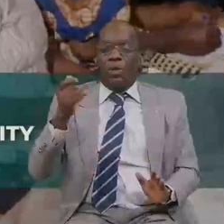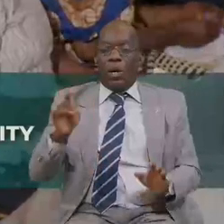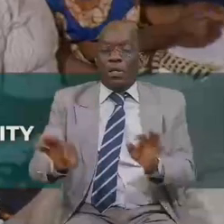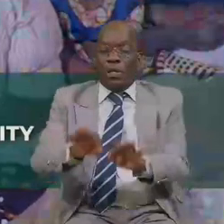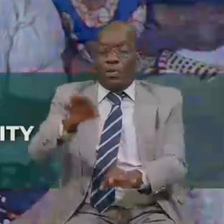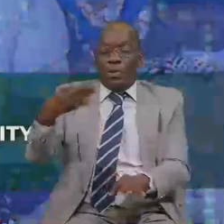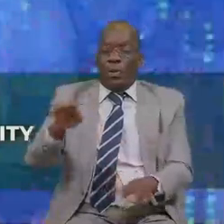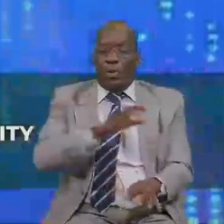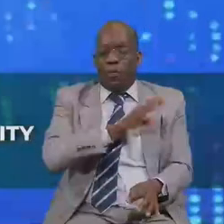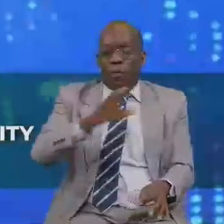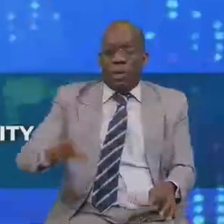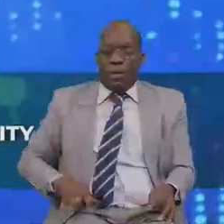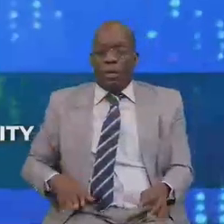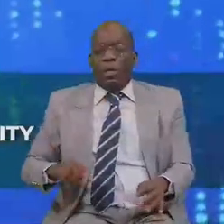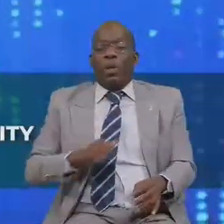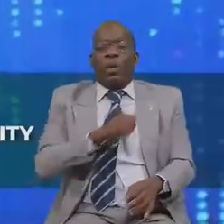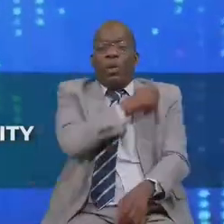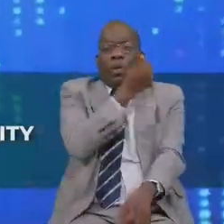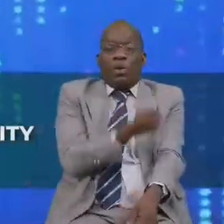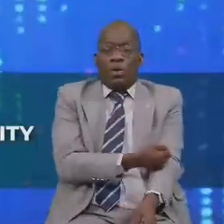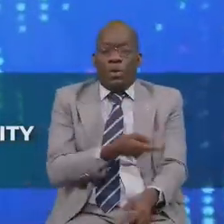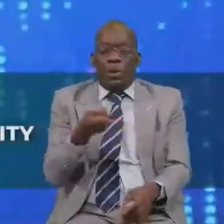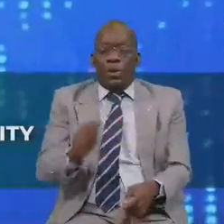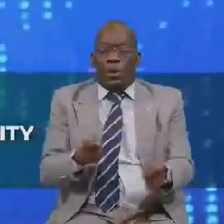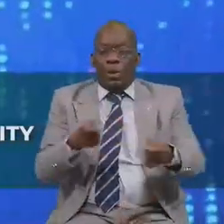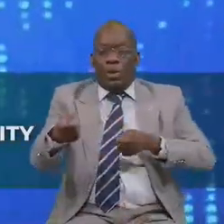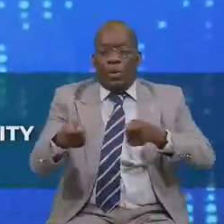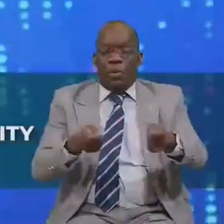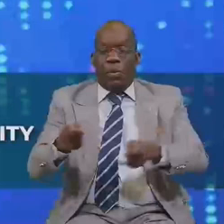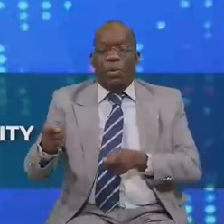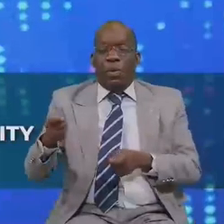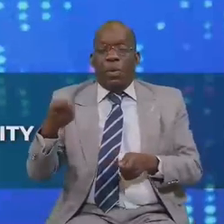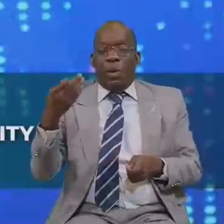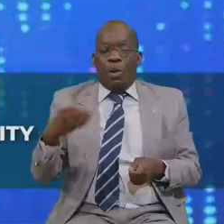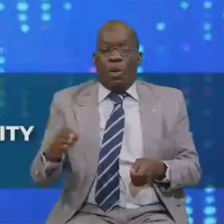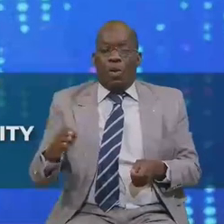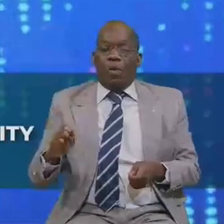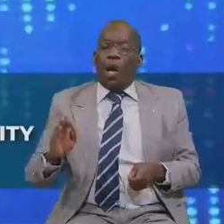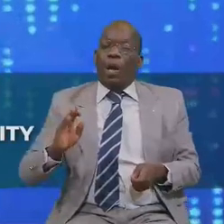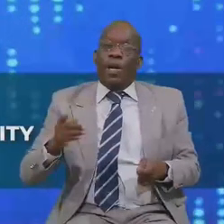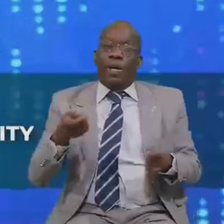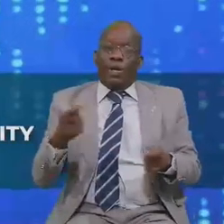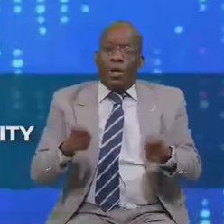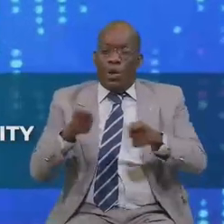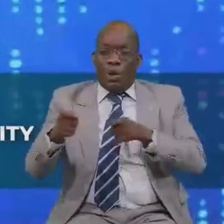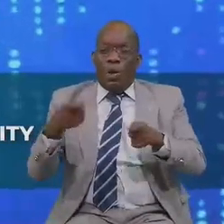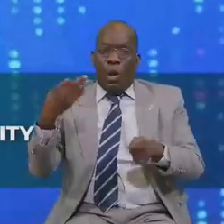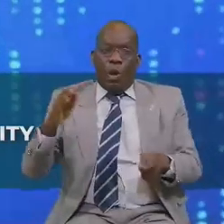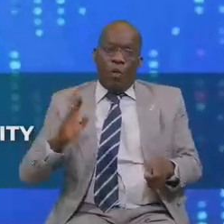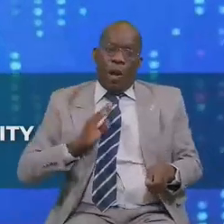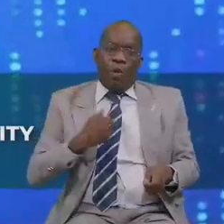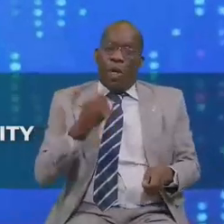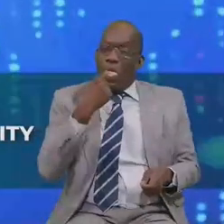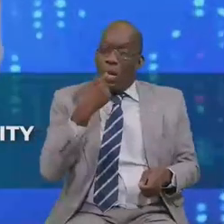de Christ. Le domptage de nos langues. Le domptage de